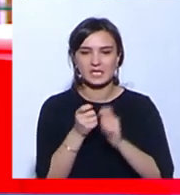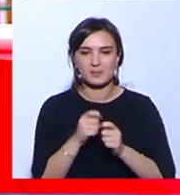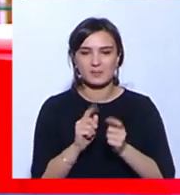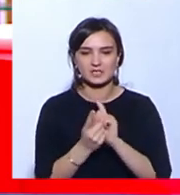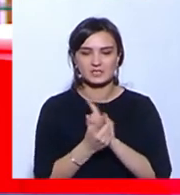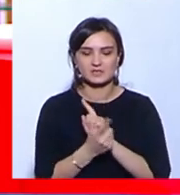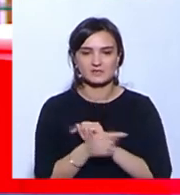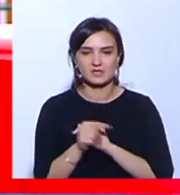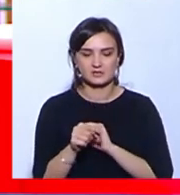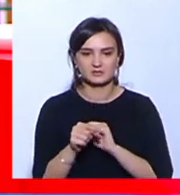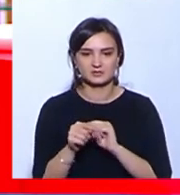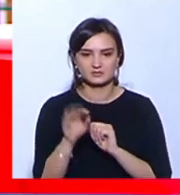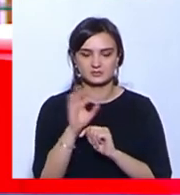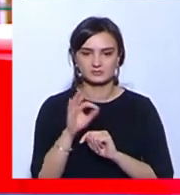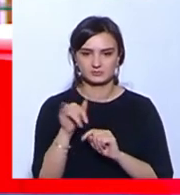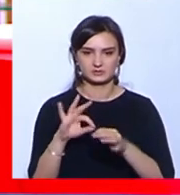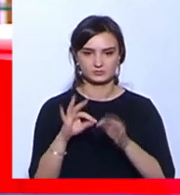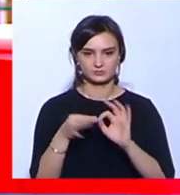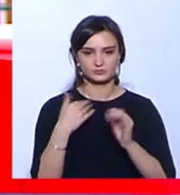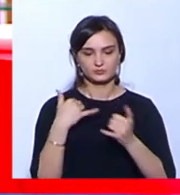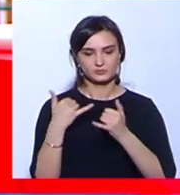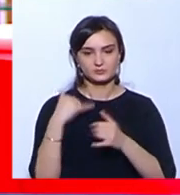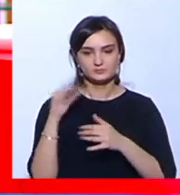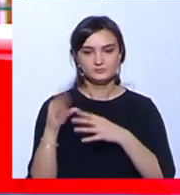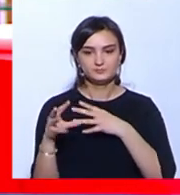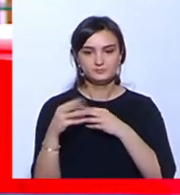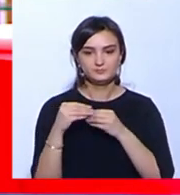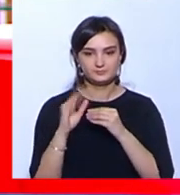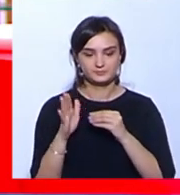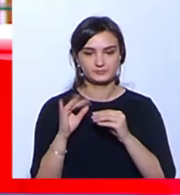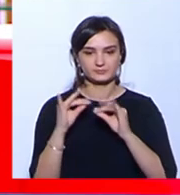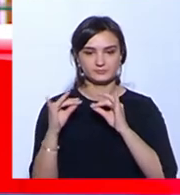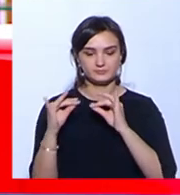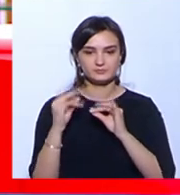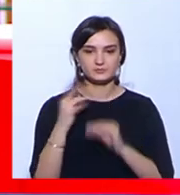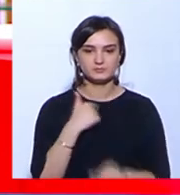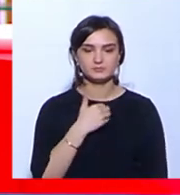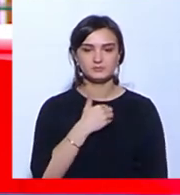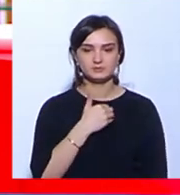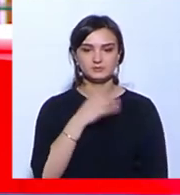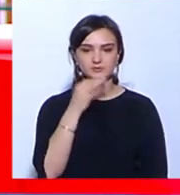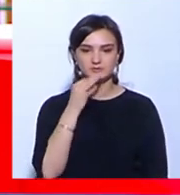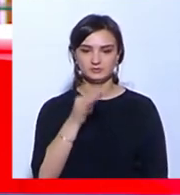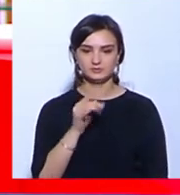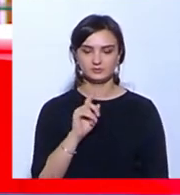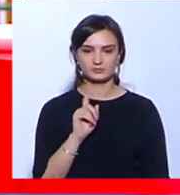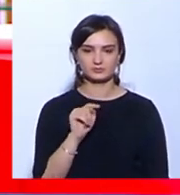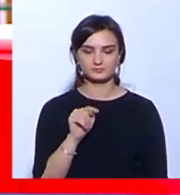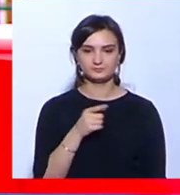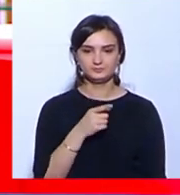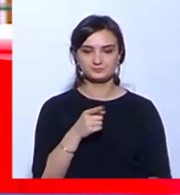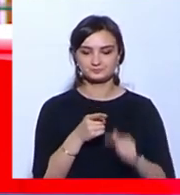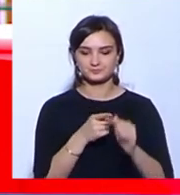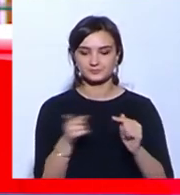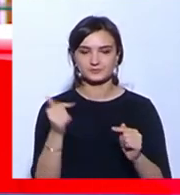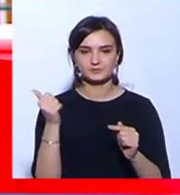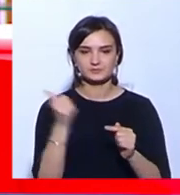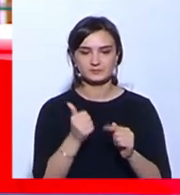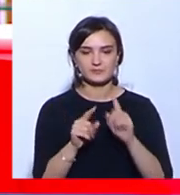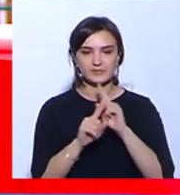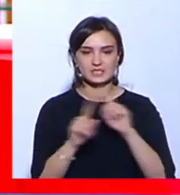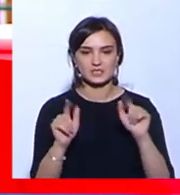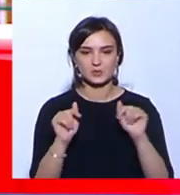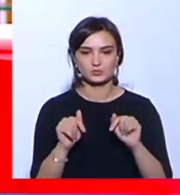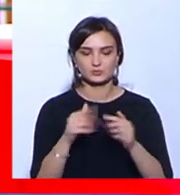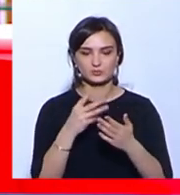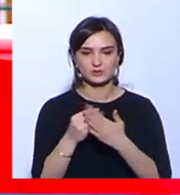ეს საკითხი, ამაზე დეტალურად ჩვენ სტუმართან ერთად ვისაუბრებთ, თუმცა მე მინდა ხაზი გაუსვა იმას, რომ მიმდინარე კვირა